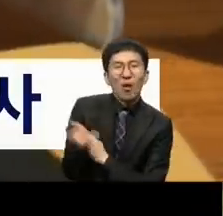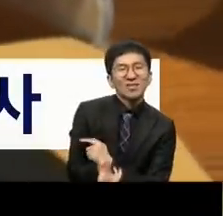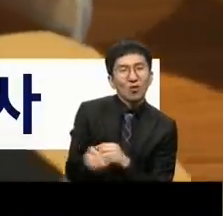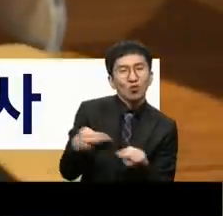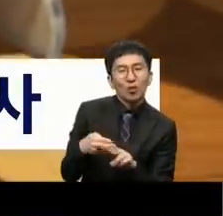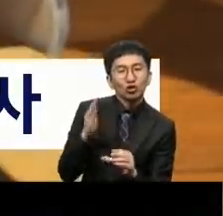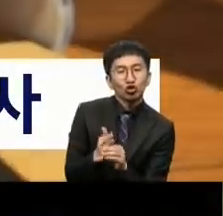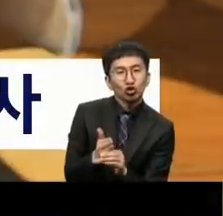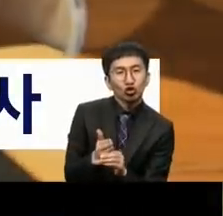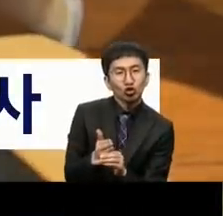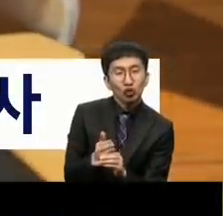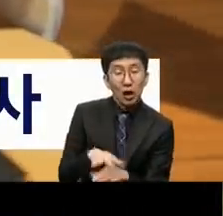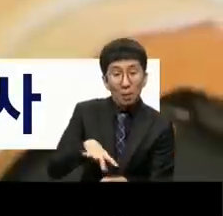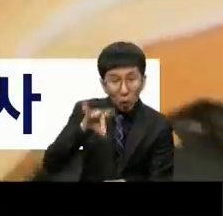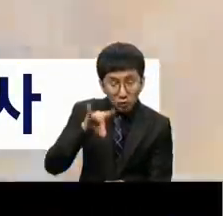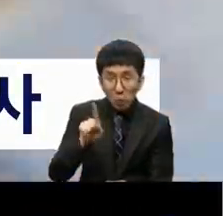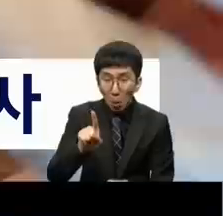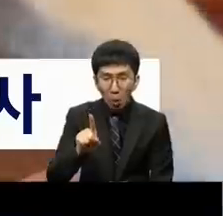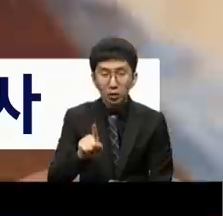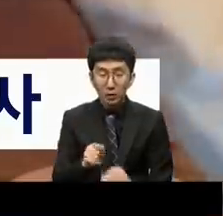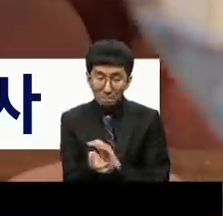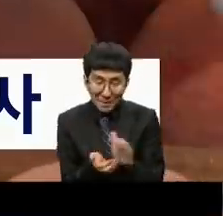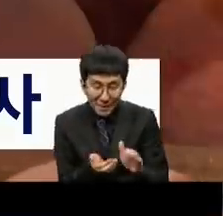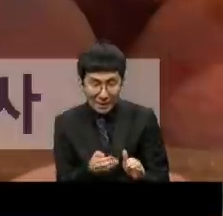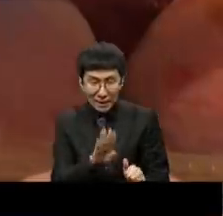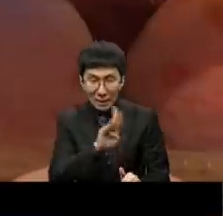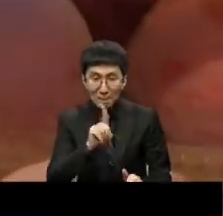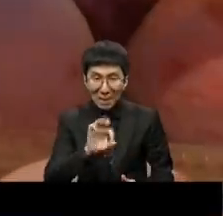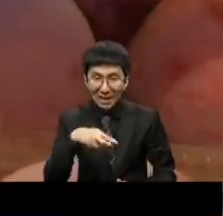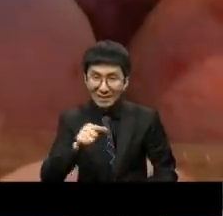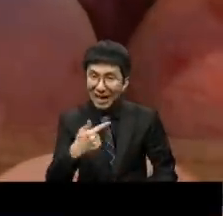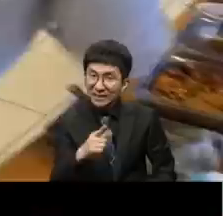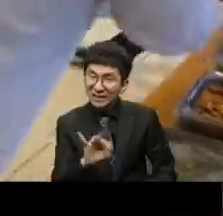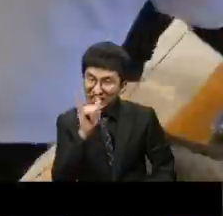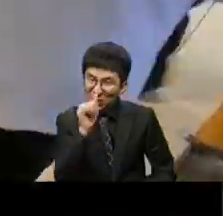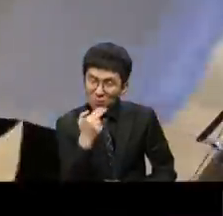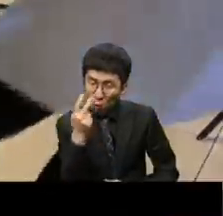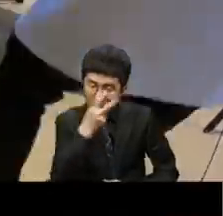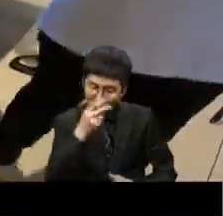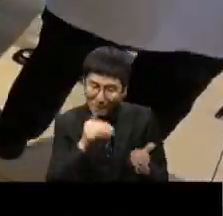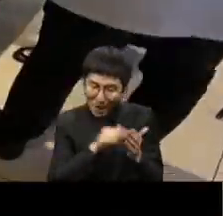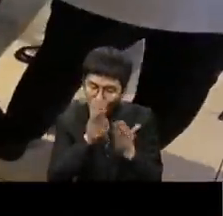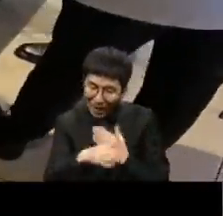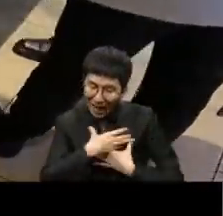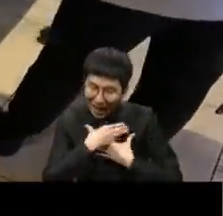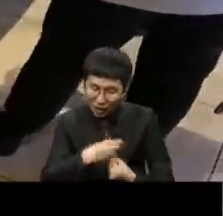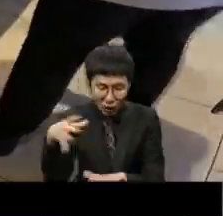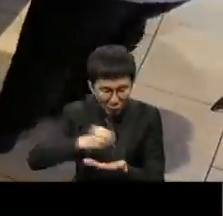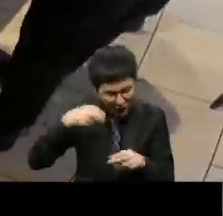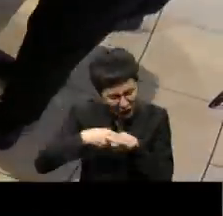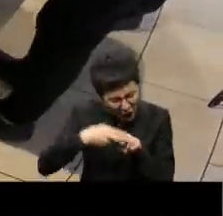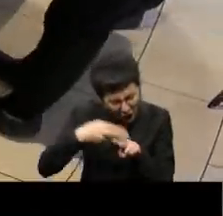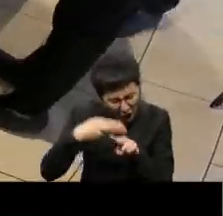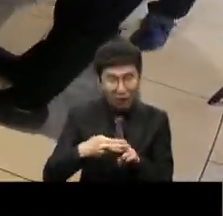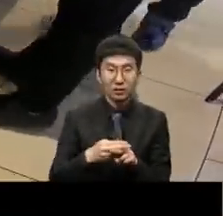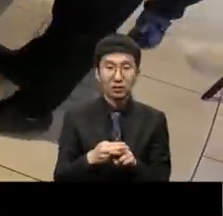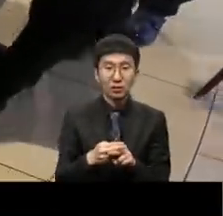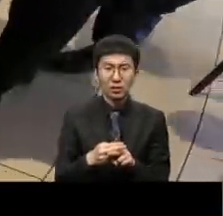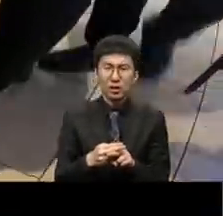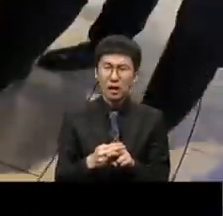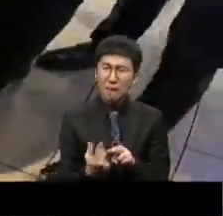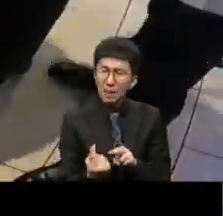오염 측정기를 통해 안전이 확인된 것만 사용합니다. 도시락은 시간과의 싸움입니다. 최대한